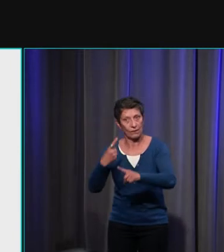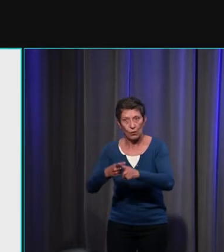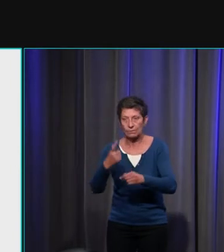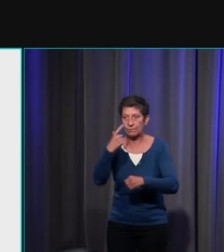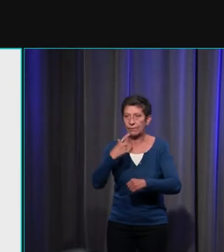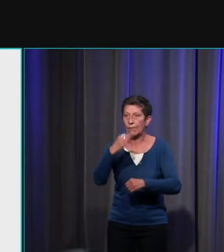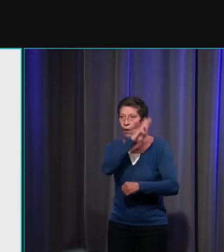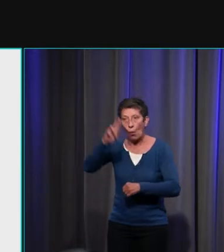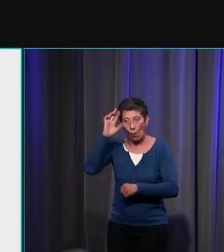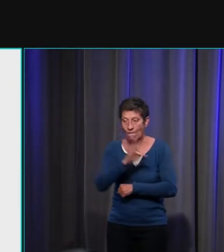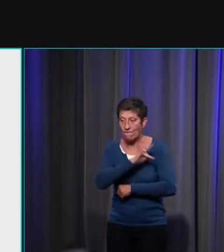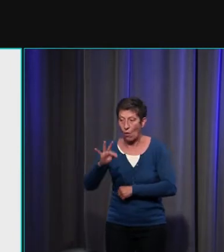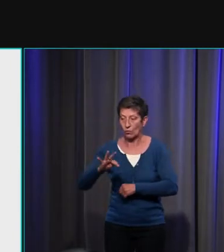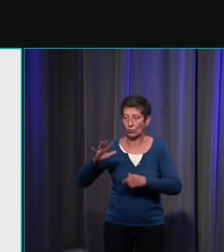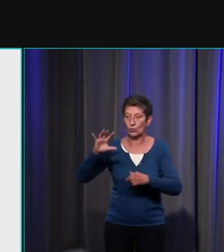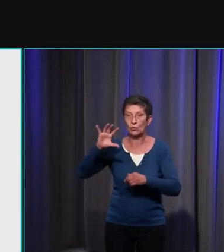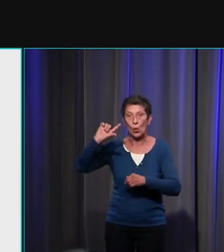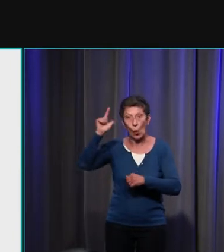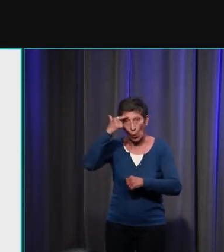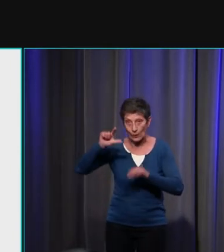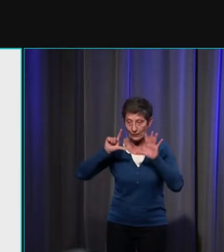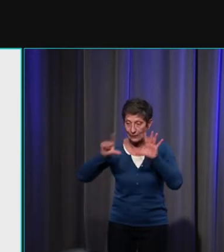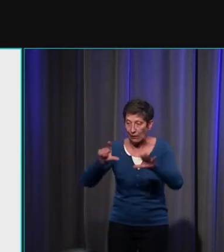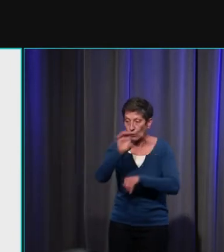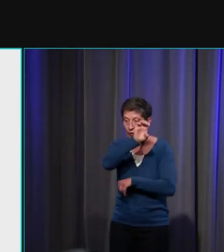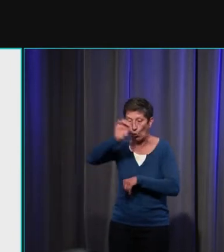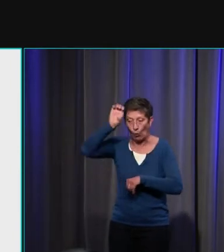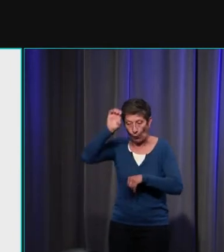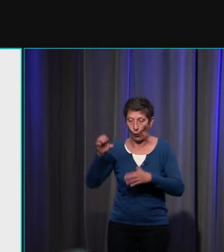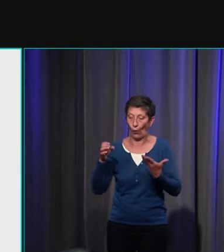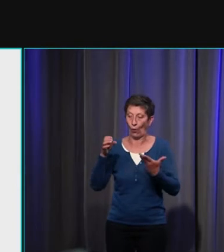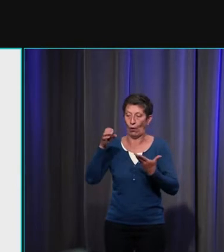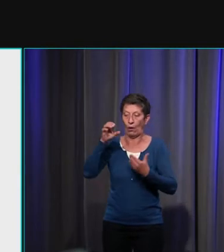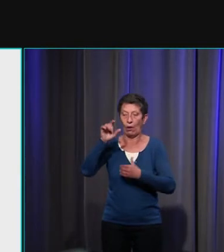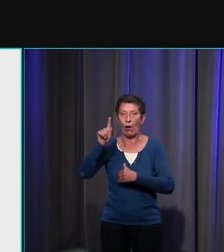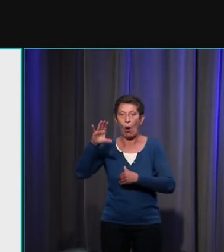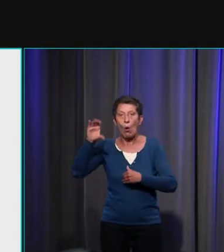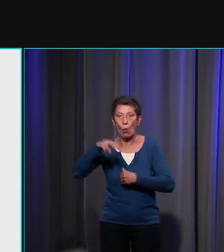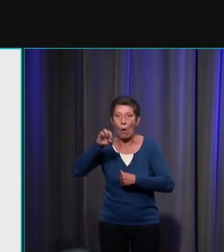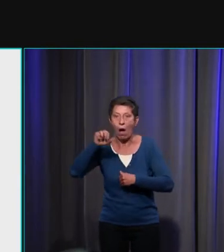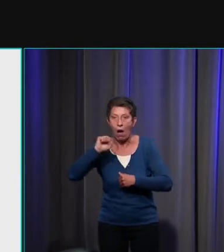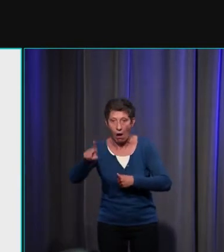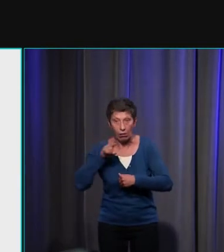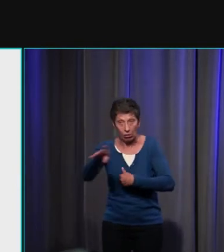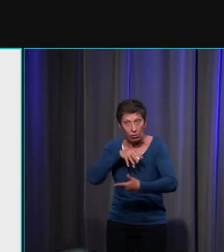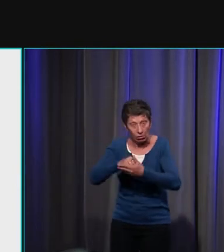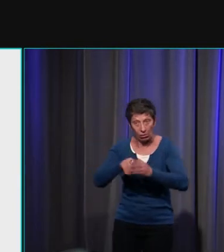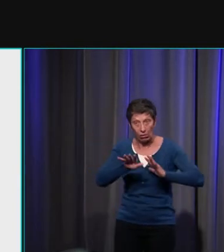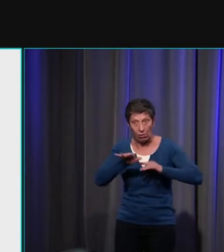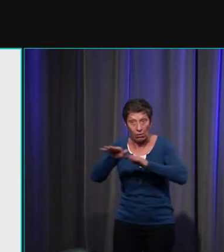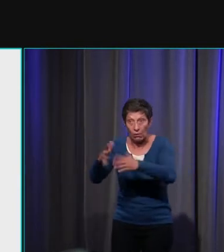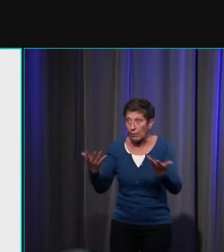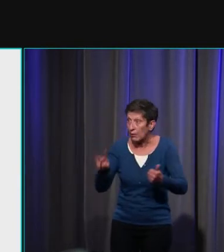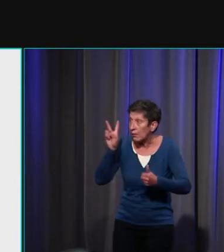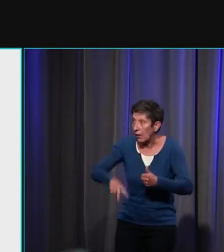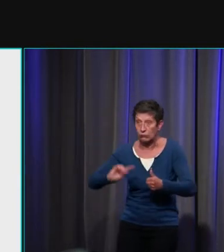de france 27 et l'empereur romain germanique conrad participent à cette expédition qui ne récupère rien dit ou c'est